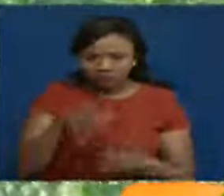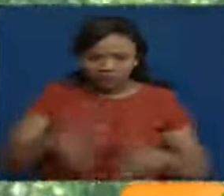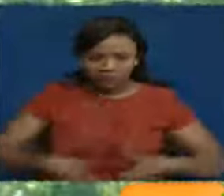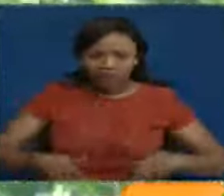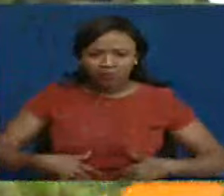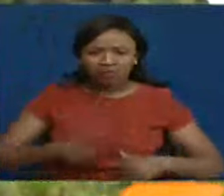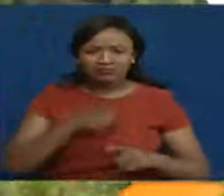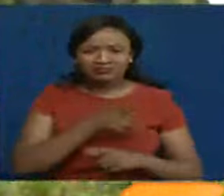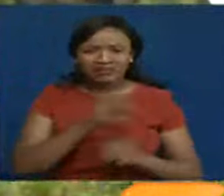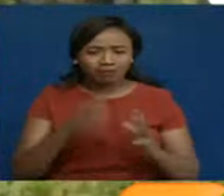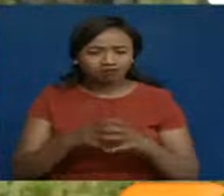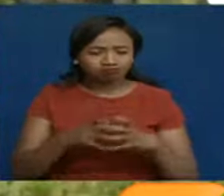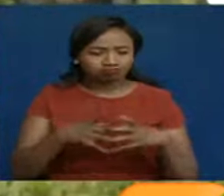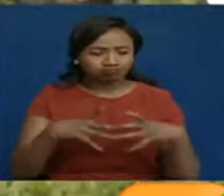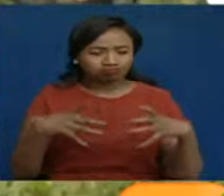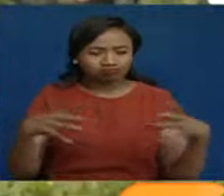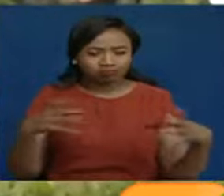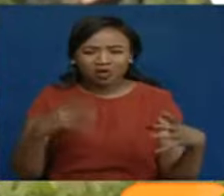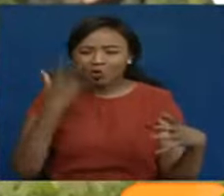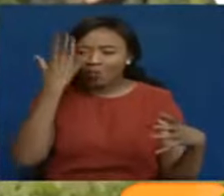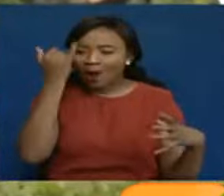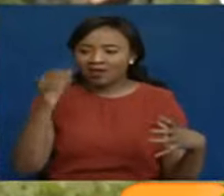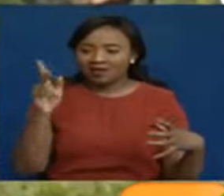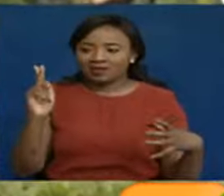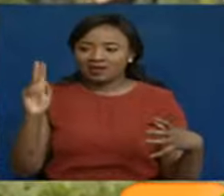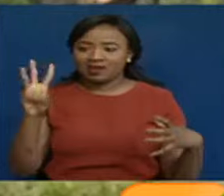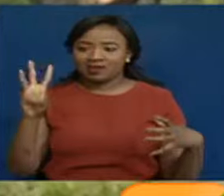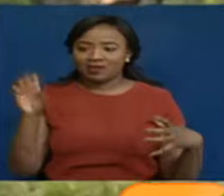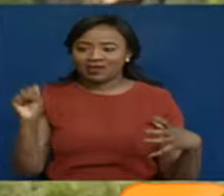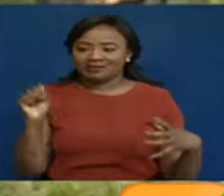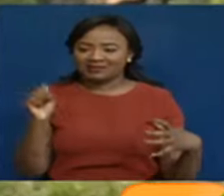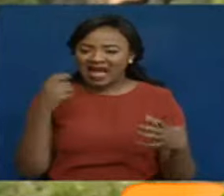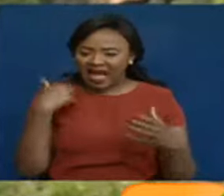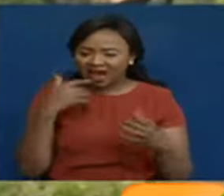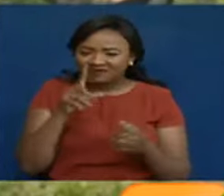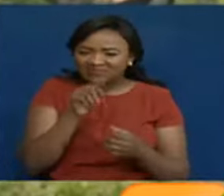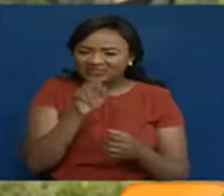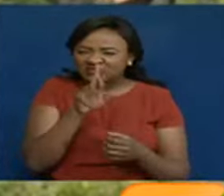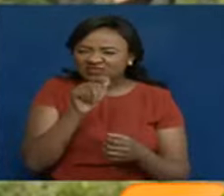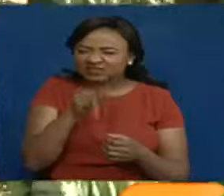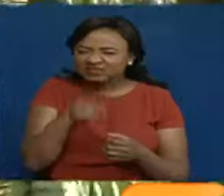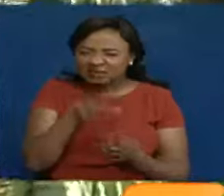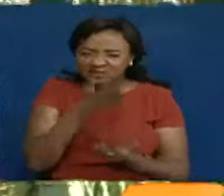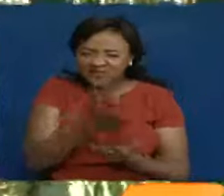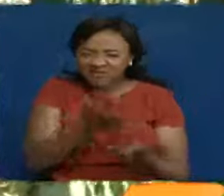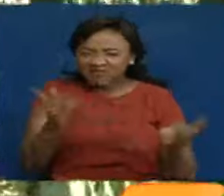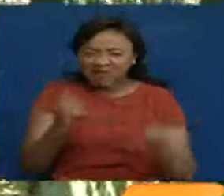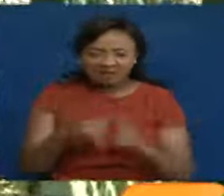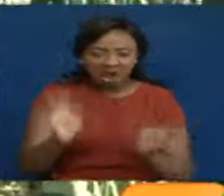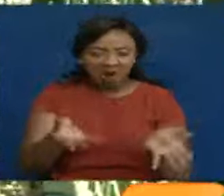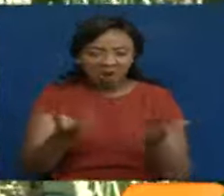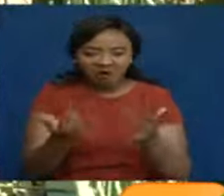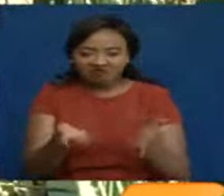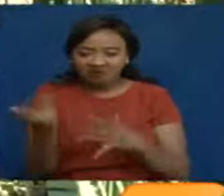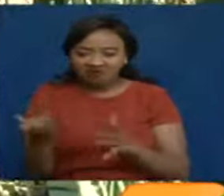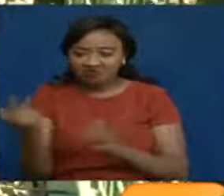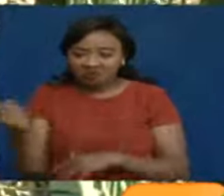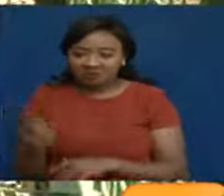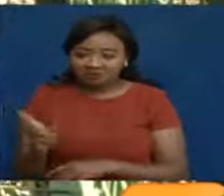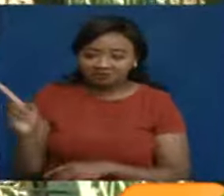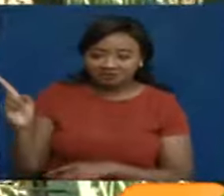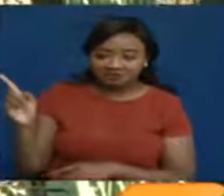KWS kuondoa mitego iliyokuwa kijijini humo. Aidha, wakazi hao wanasema kuwa licha ya baadhi ya mitego hiyo kuharibiwa